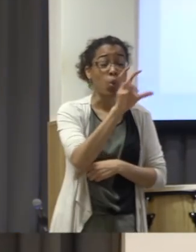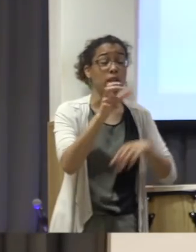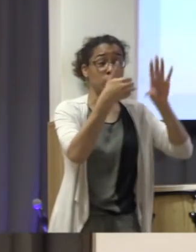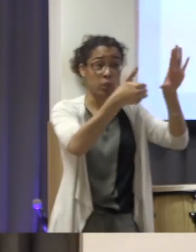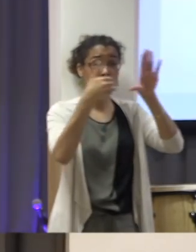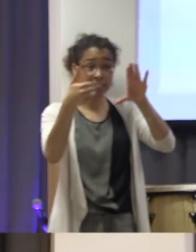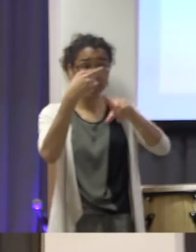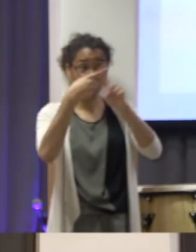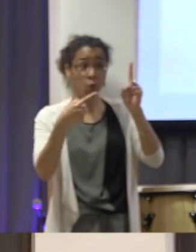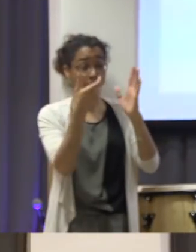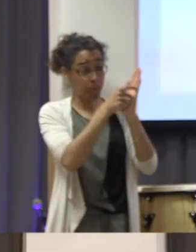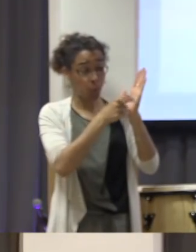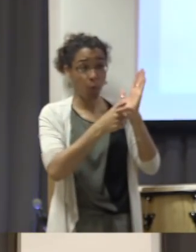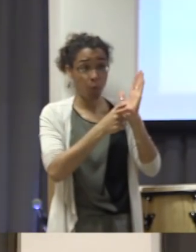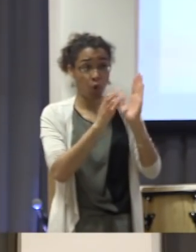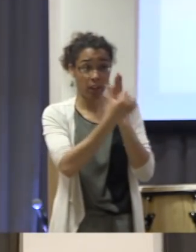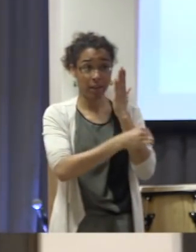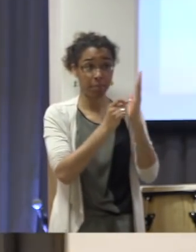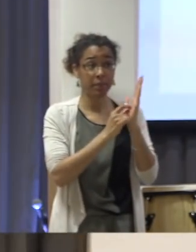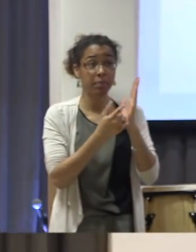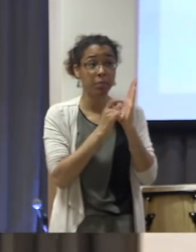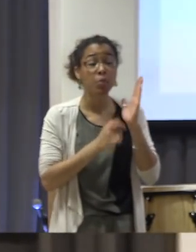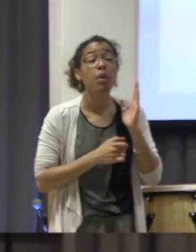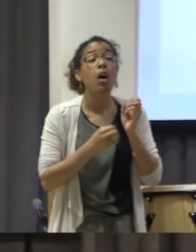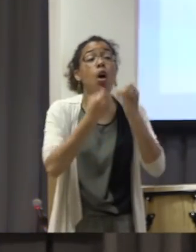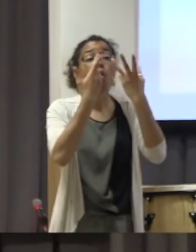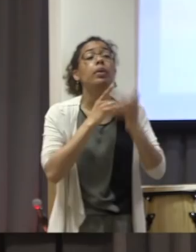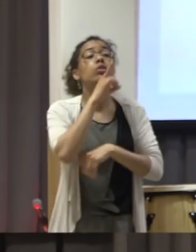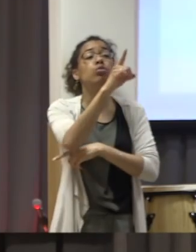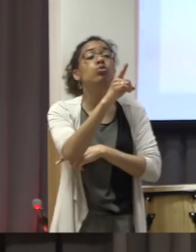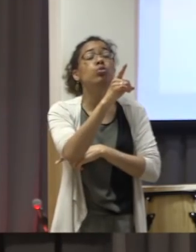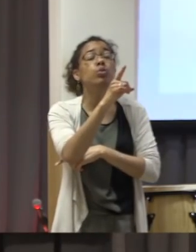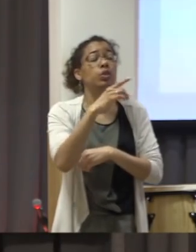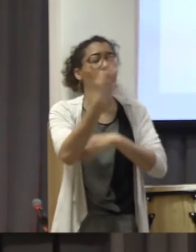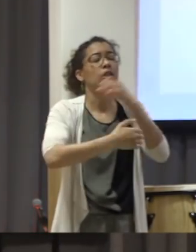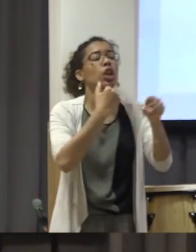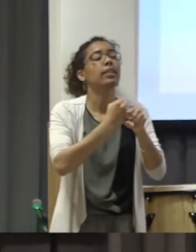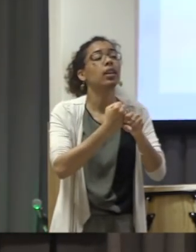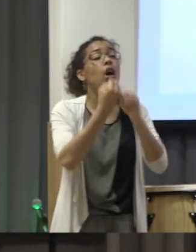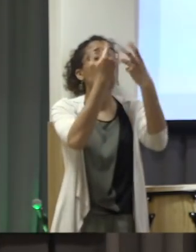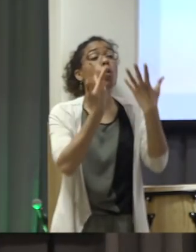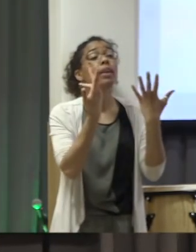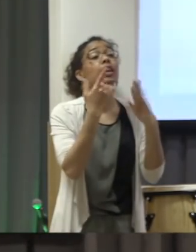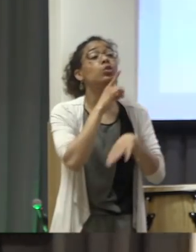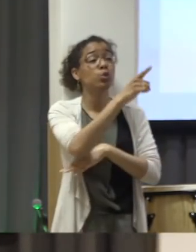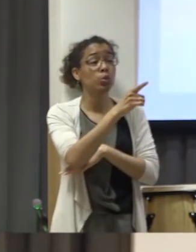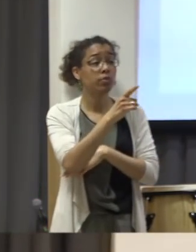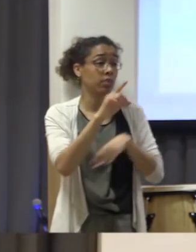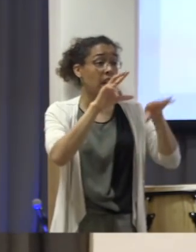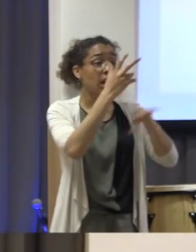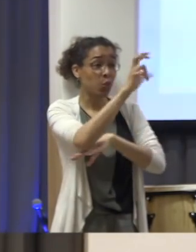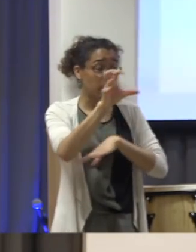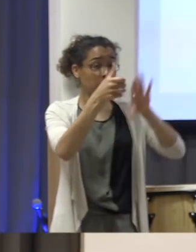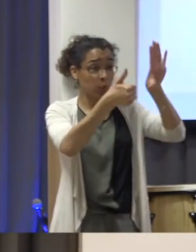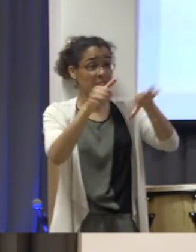fois dans la Bible. Alors nous avons combien de fois, combien de jours dans la journée? Dans l'année plutôt. 365